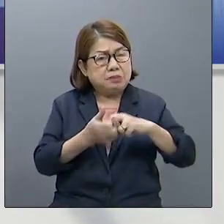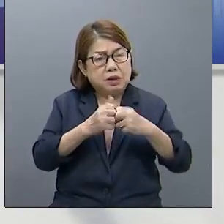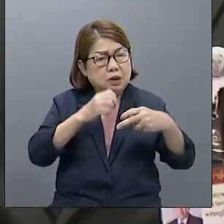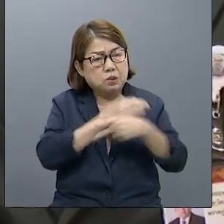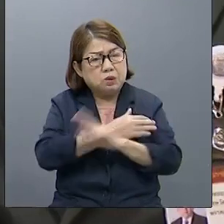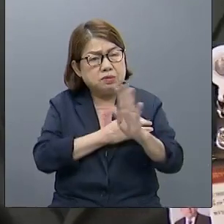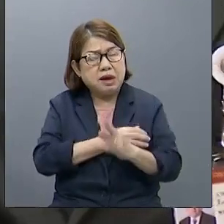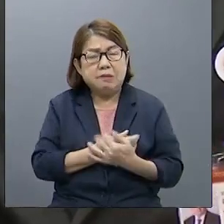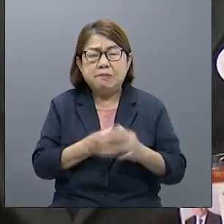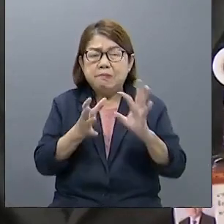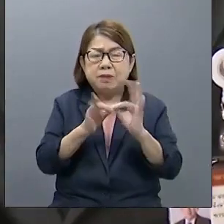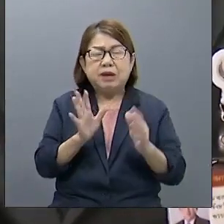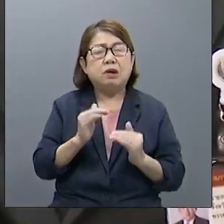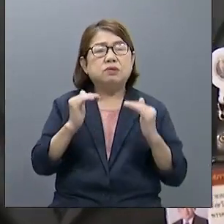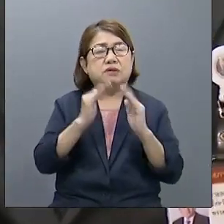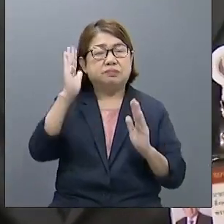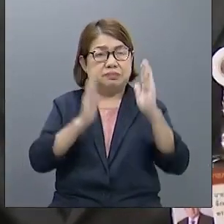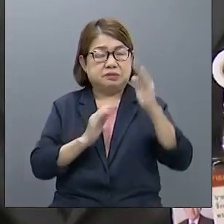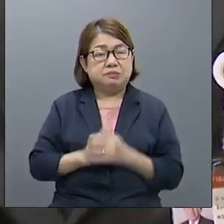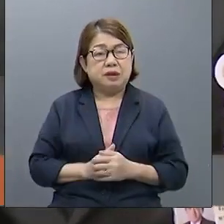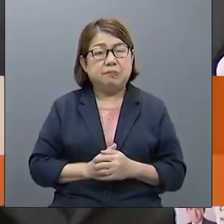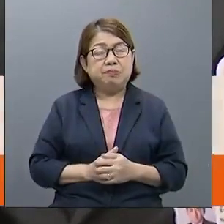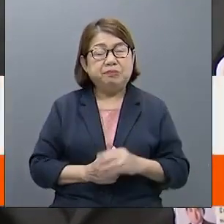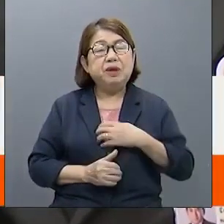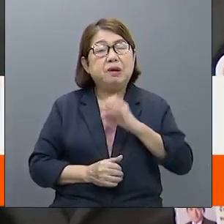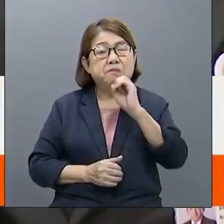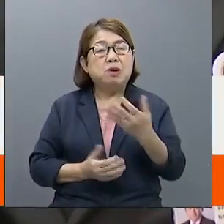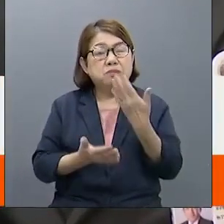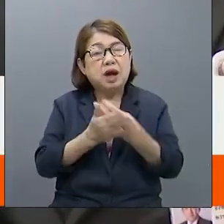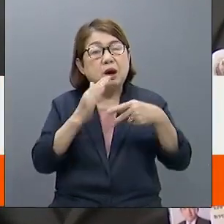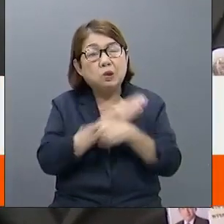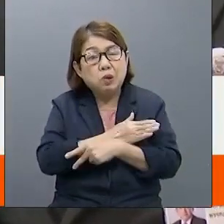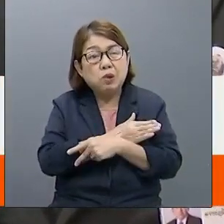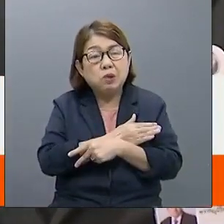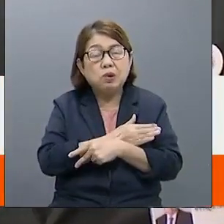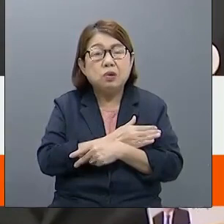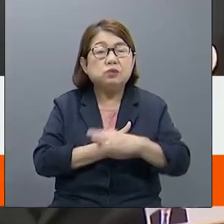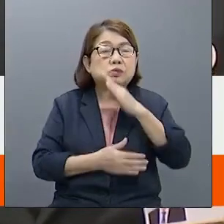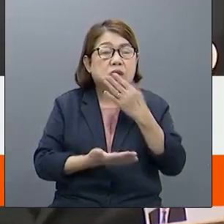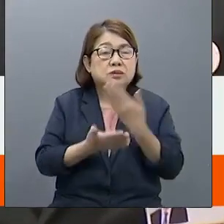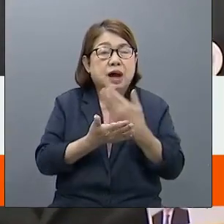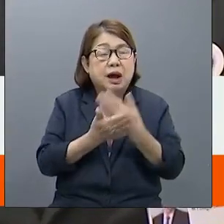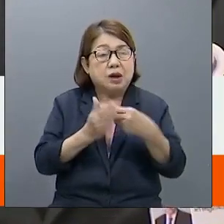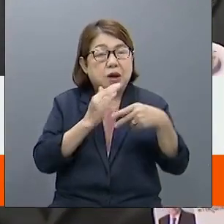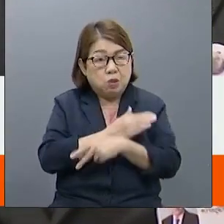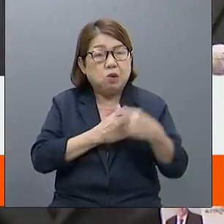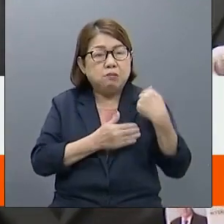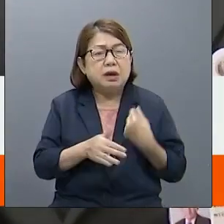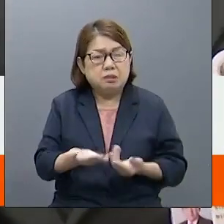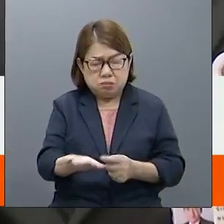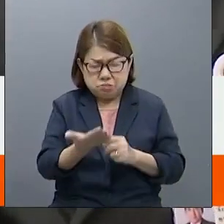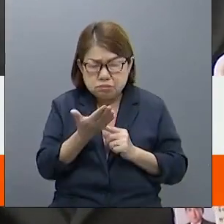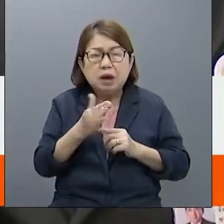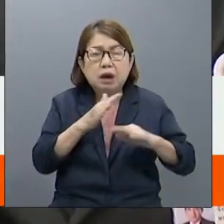ค่ะแล้วบอกว่ามีการทุจริตคอร์รัปชั่นถ้ามีการทุจริตคอร์รัปชั่นก็ต้องมีหลักฐานแล้วนะครับว่า